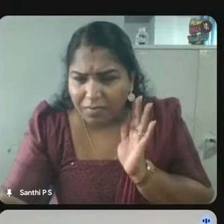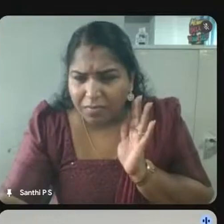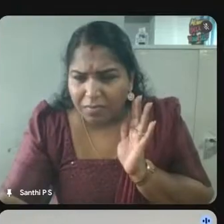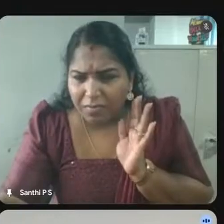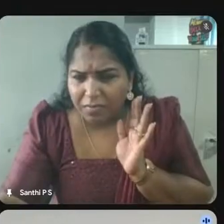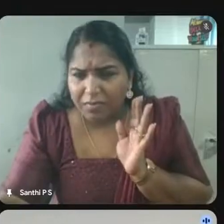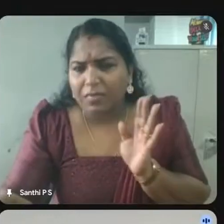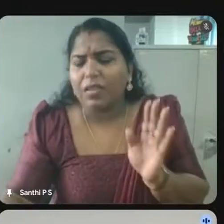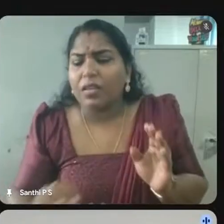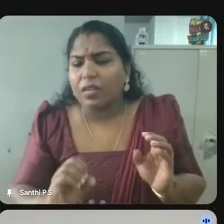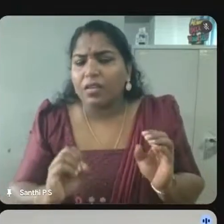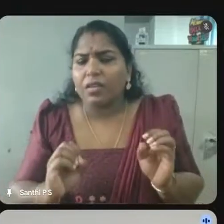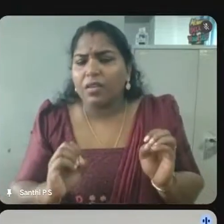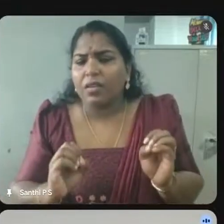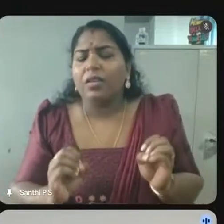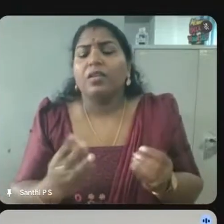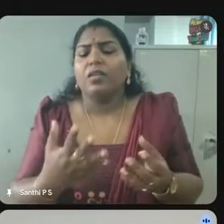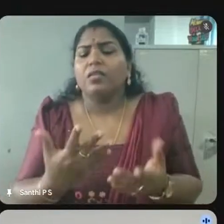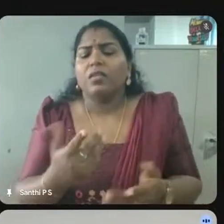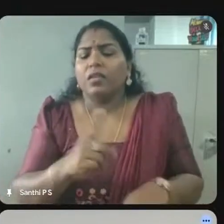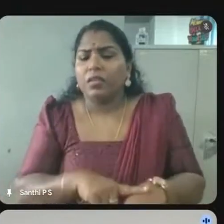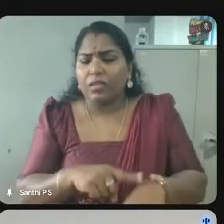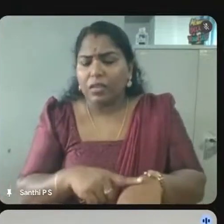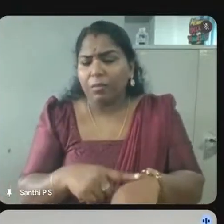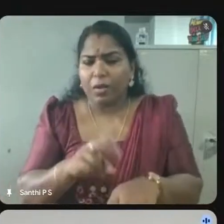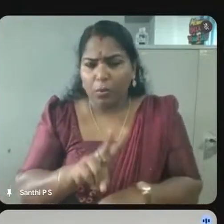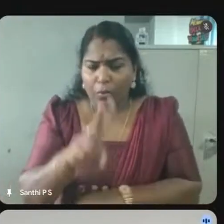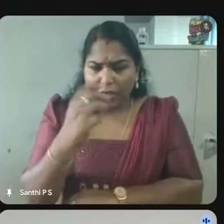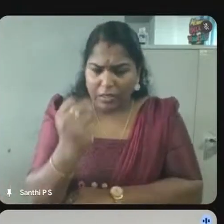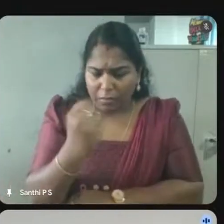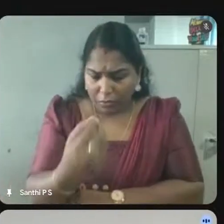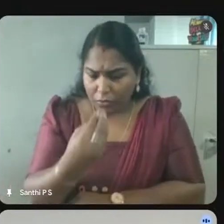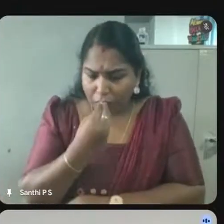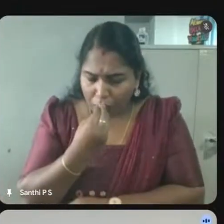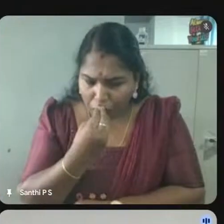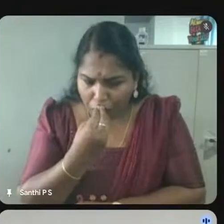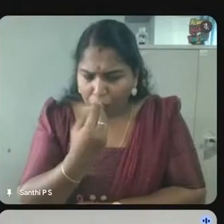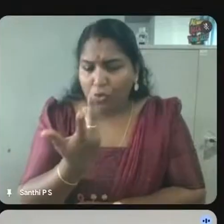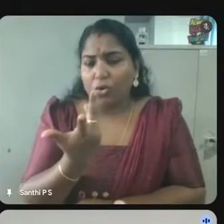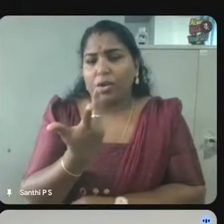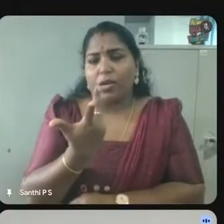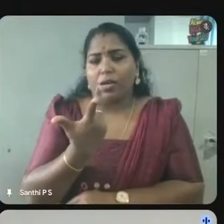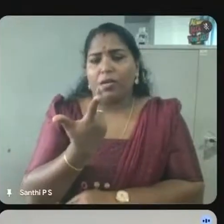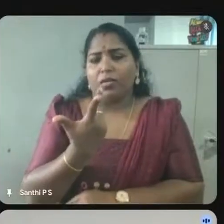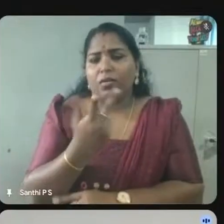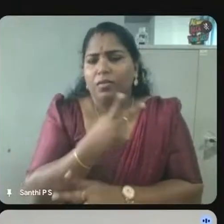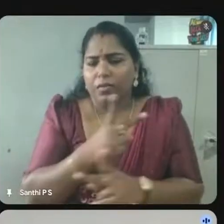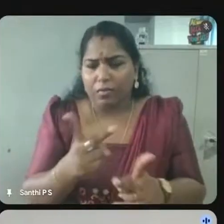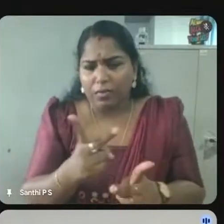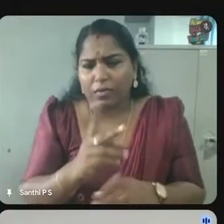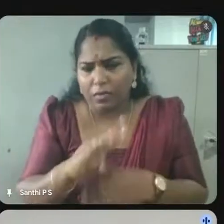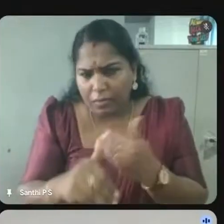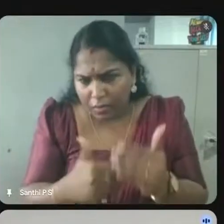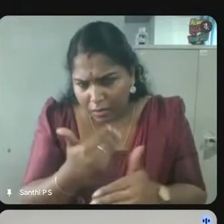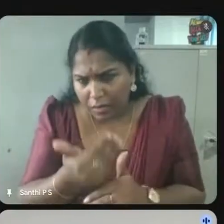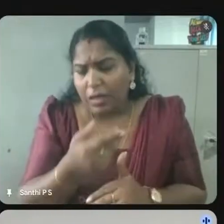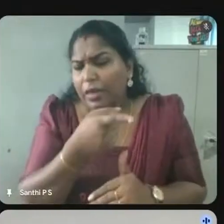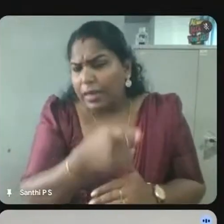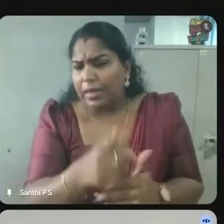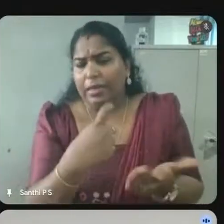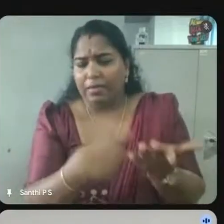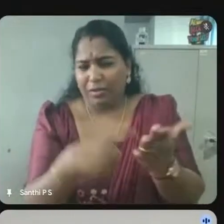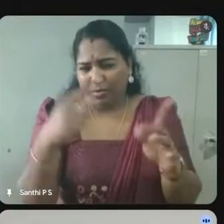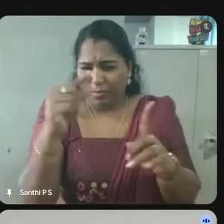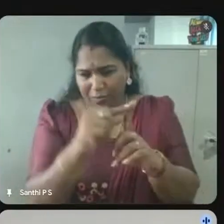കുറച്ച് നല്ല പോഷകപരമായ ആഹാരവും വൈറ്റമിൻ ഒക്കെ കൊടുക്കുക എന്നുള്ളത് മാത്രമേ നമുക്ക് ചികിത്സയായിട്ടുള്ളൂ. റെറ്റിനൈറ്റിസ് പിഗ്മെന്റോസ എന്ന് പറയുന്ന